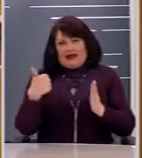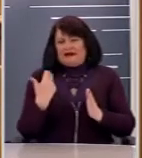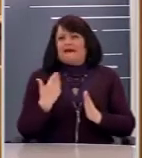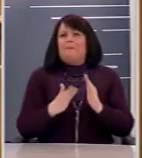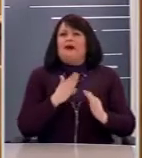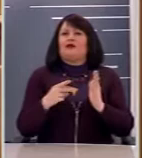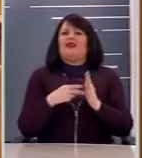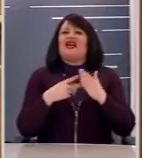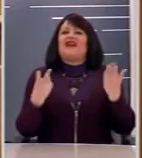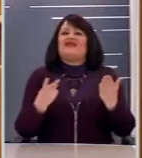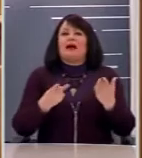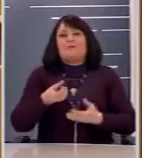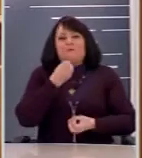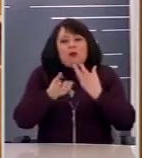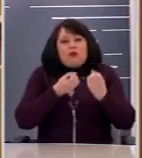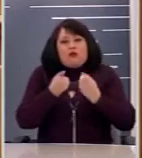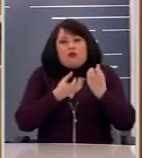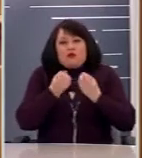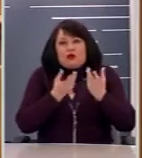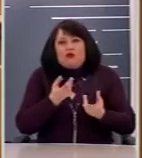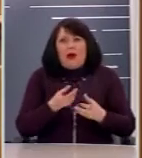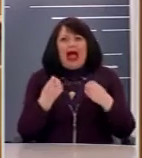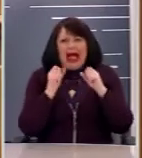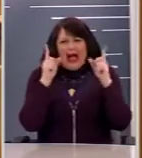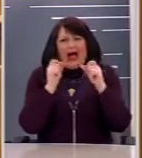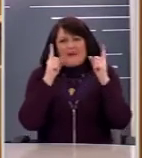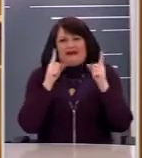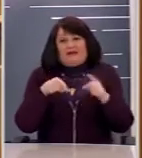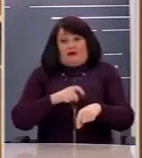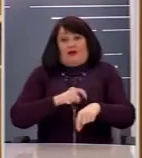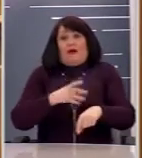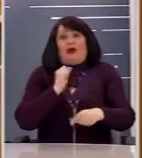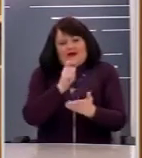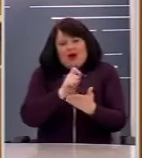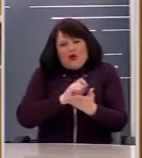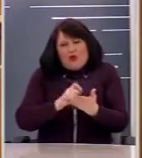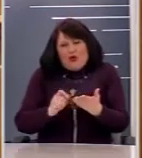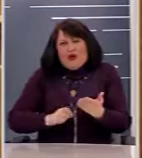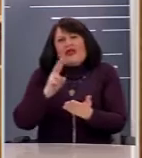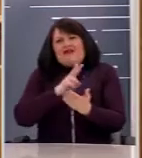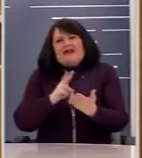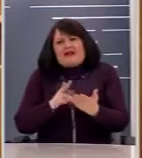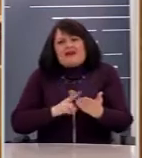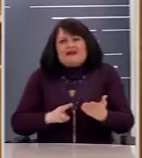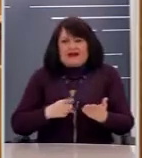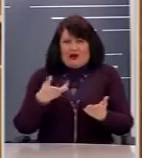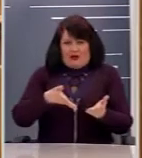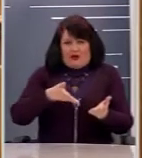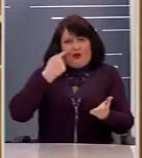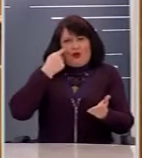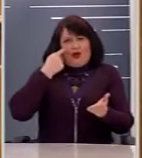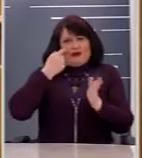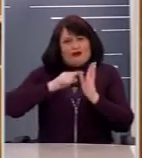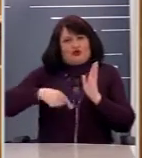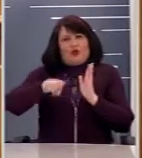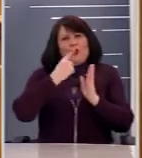του 2017. Και λαϊδάει. Και έχει πει σημεία και τα γράτα. Δεν μπορώ να τα πω όλα. Τα έχω γραμμένα όλα. Τα έχω διαβάσει από τη δικογραφία. Εδώ είναι η δικογραφία. Να τη δούμε